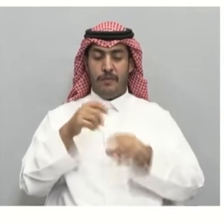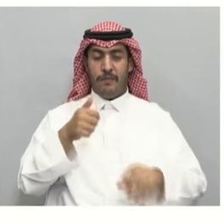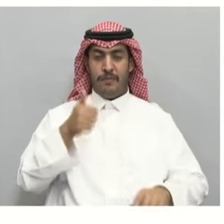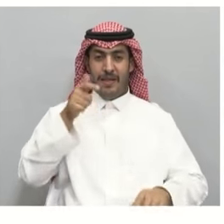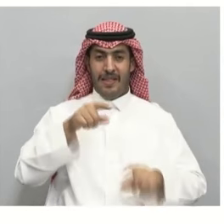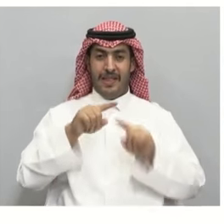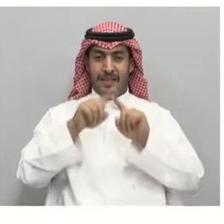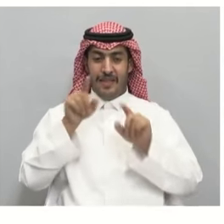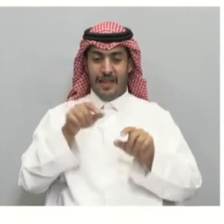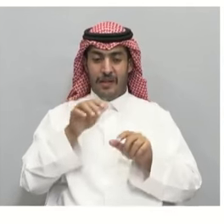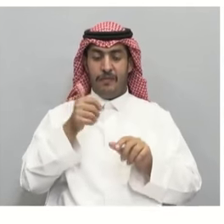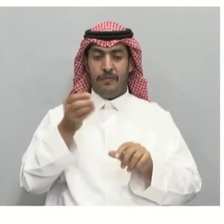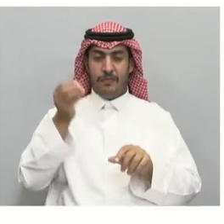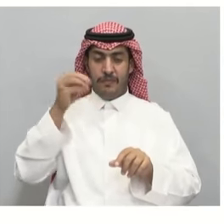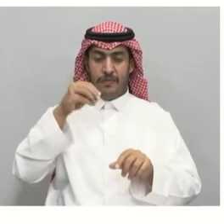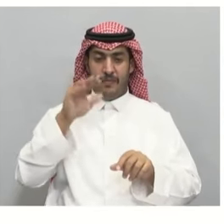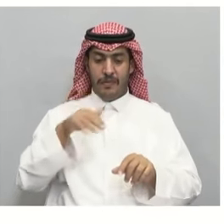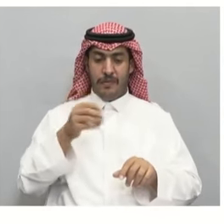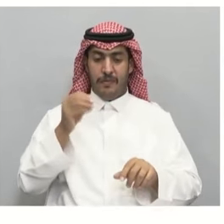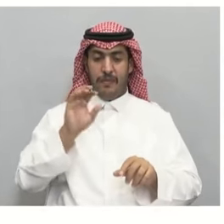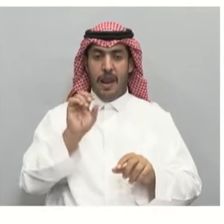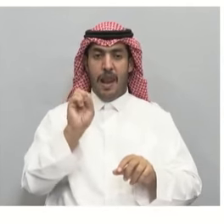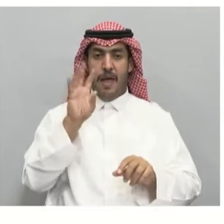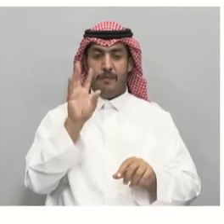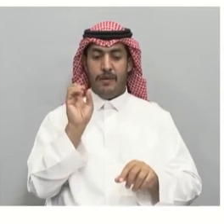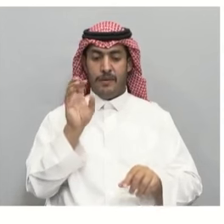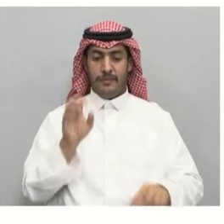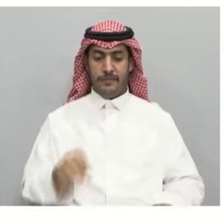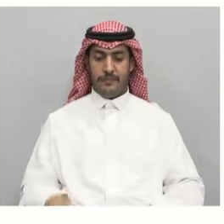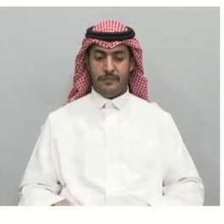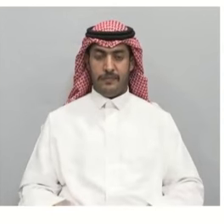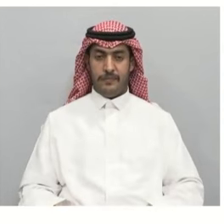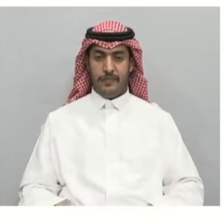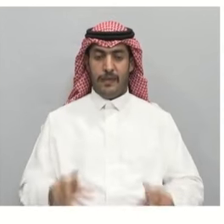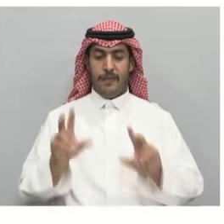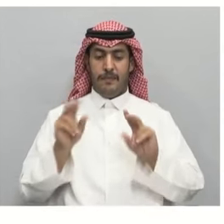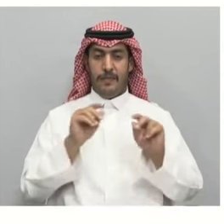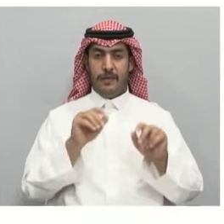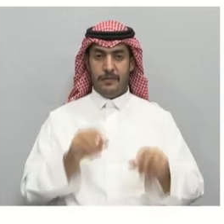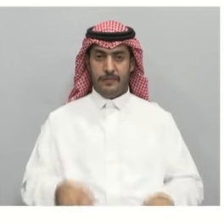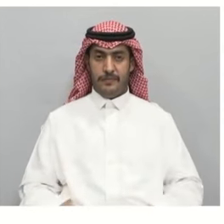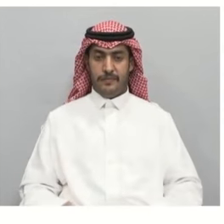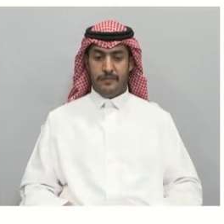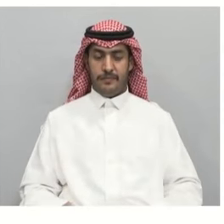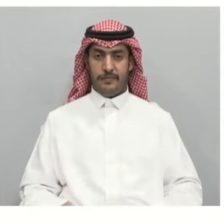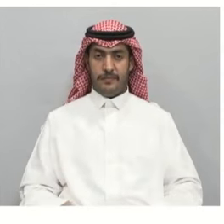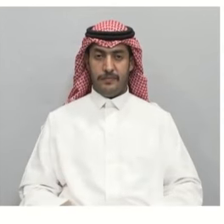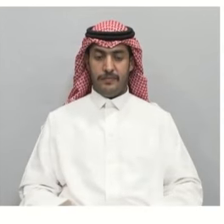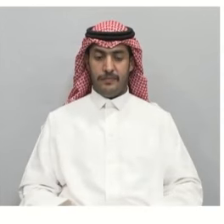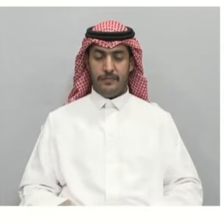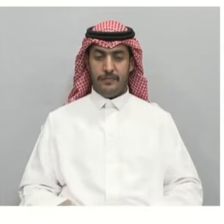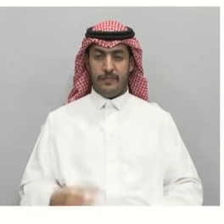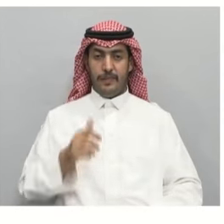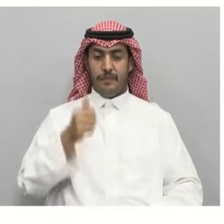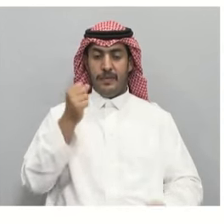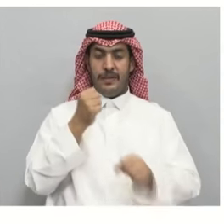في هذه الدائره ان نضيف جهازا مثلا قد نضيف مصباحا كهربائيا وهذا مثال على الدائره كهربائيه حتى